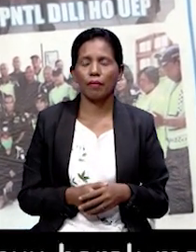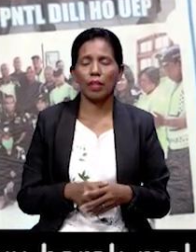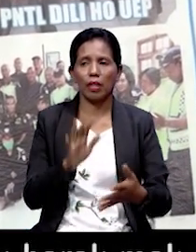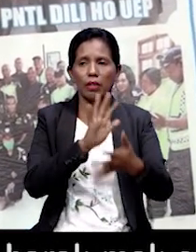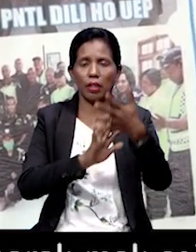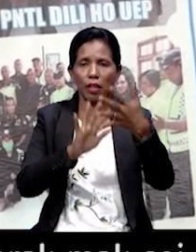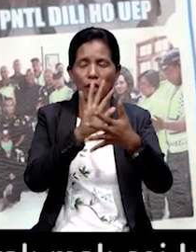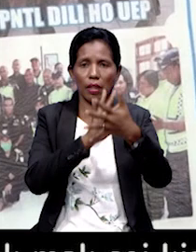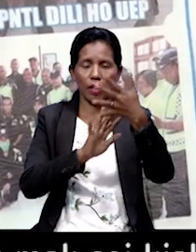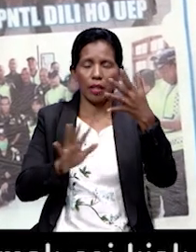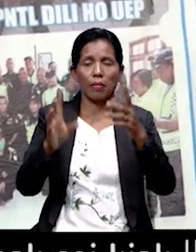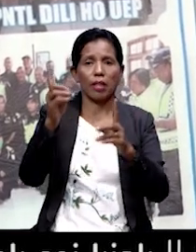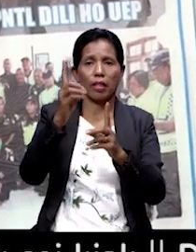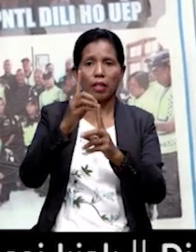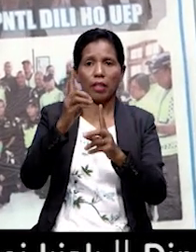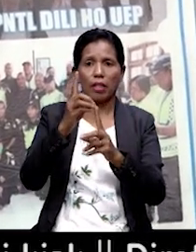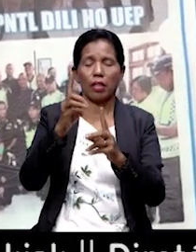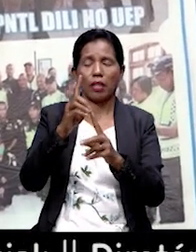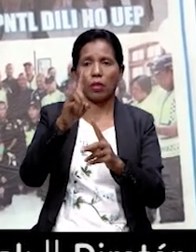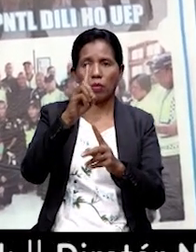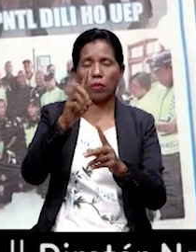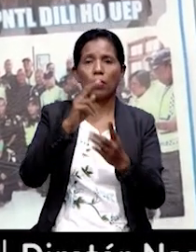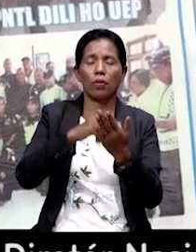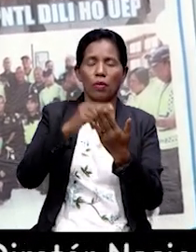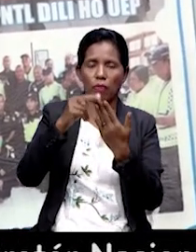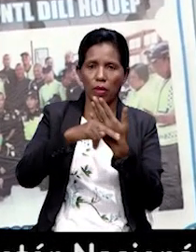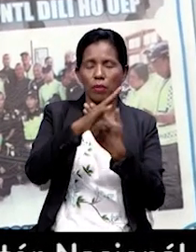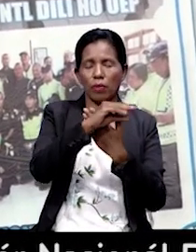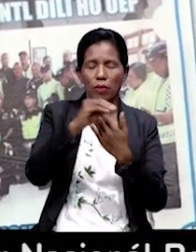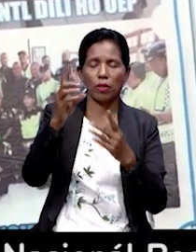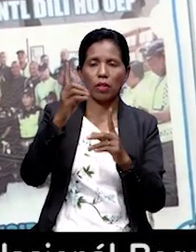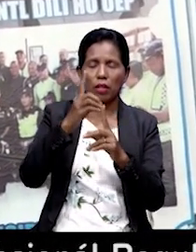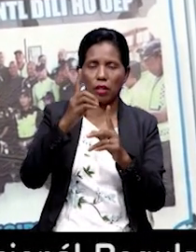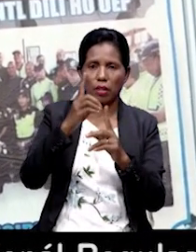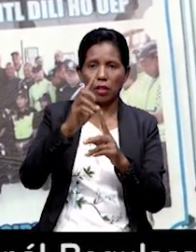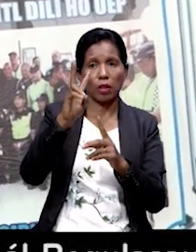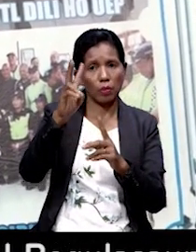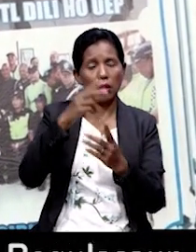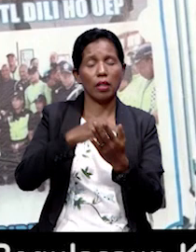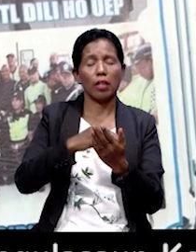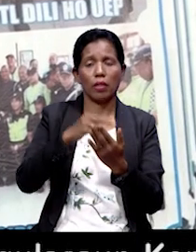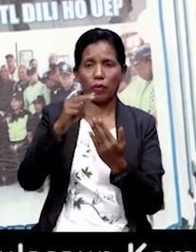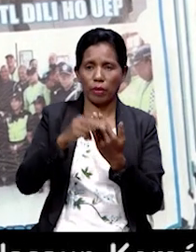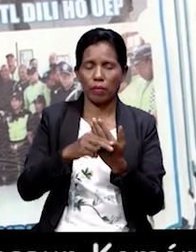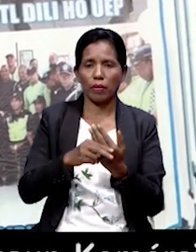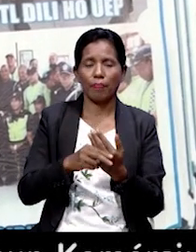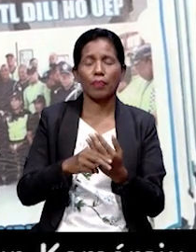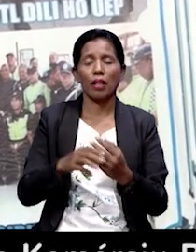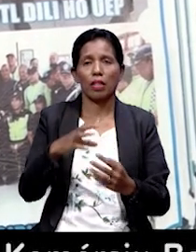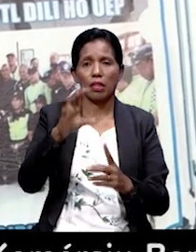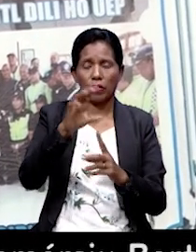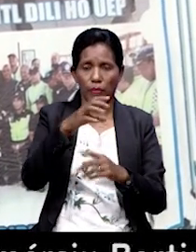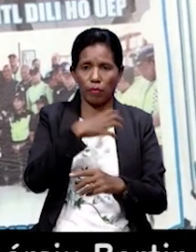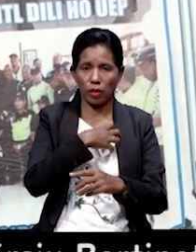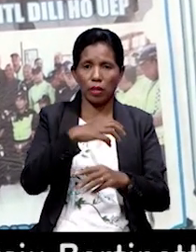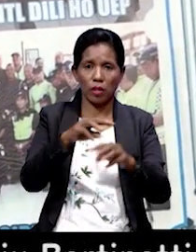comemoração dia 1 de novembro lor matvia ninha comando munisipi dili heta nona diretiva